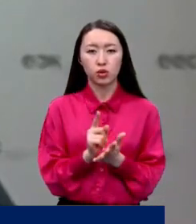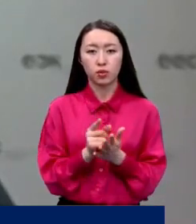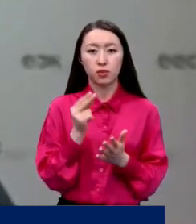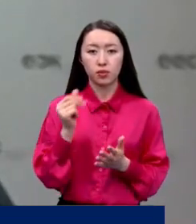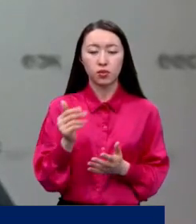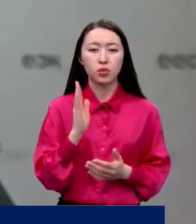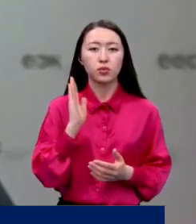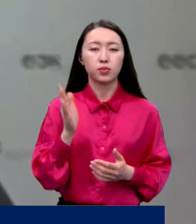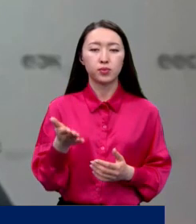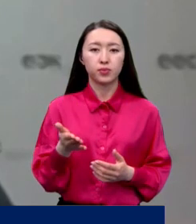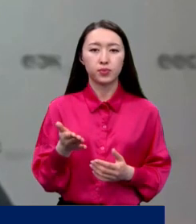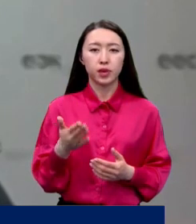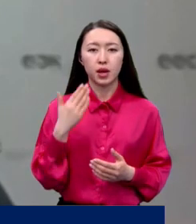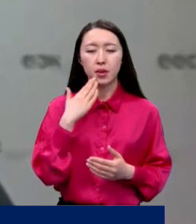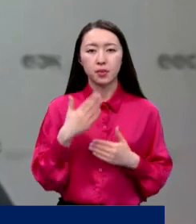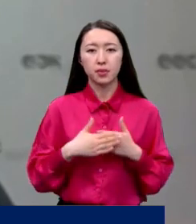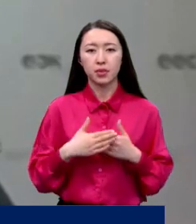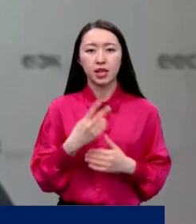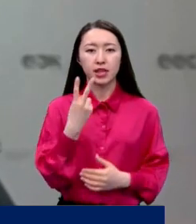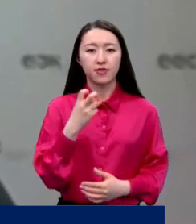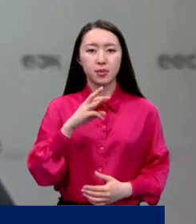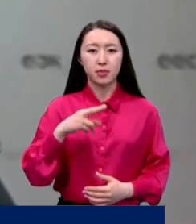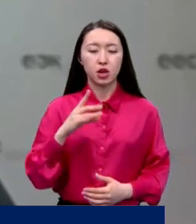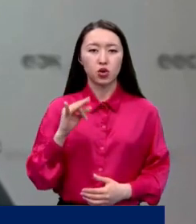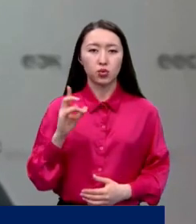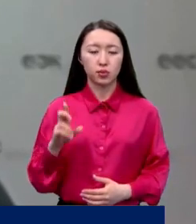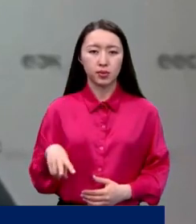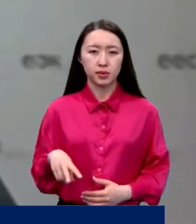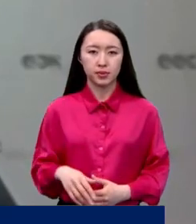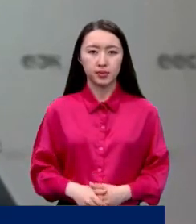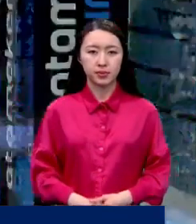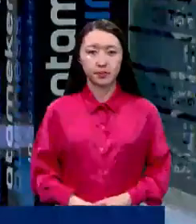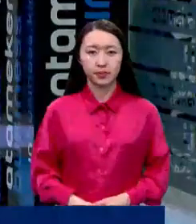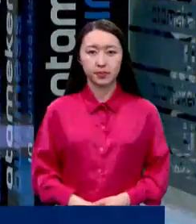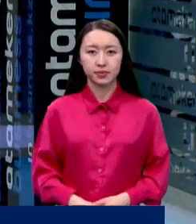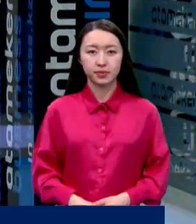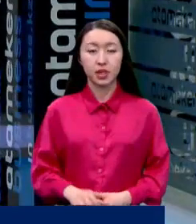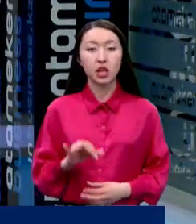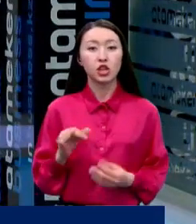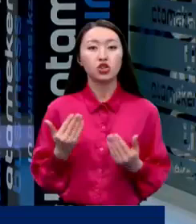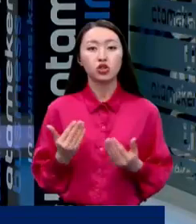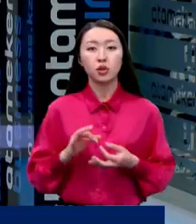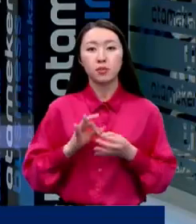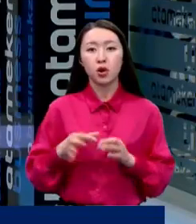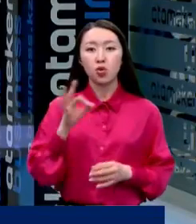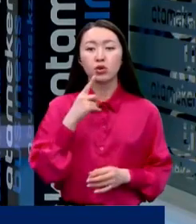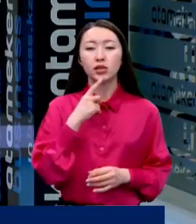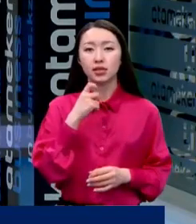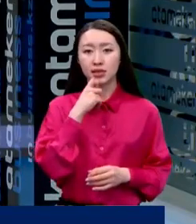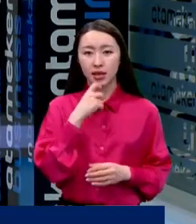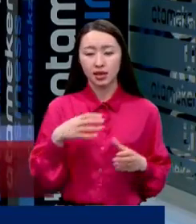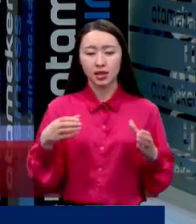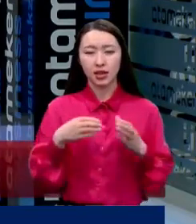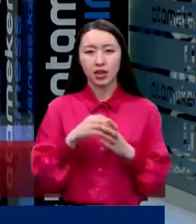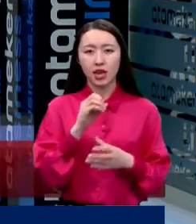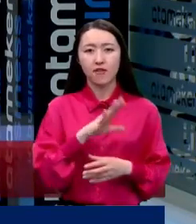составит порядка 200 миллиардов рублей. И сейчас подробнее о сахаре. Совет Евразийской